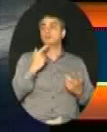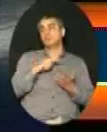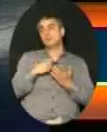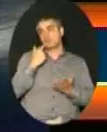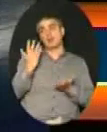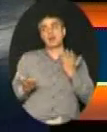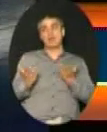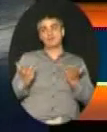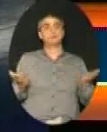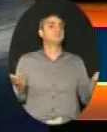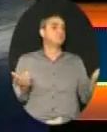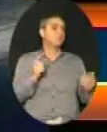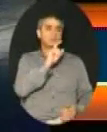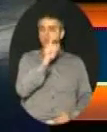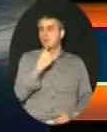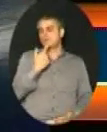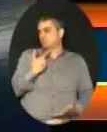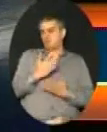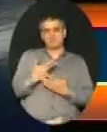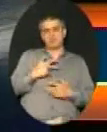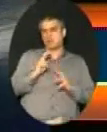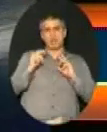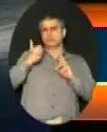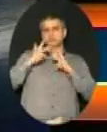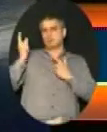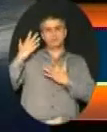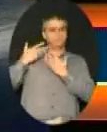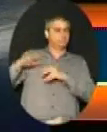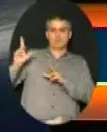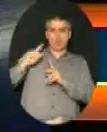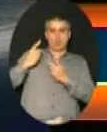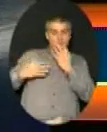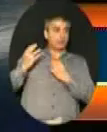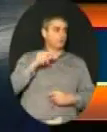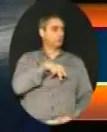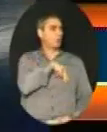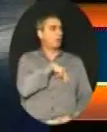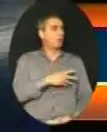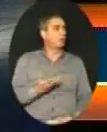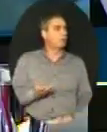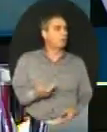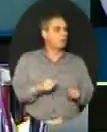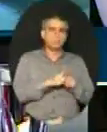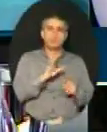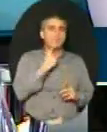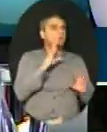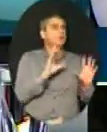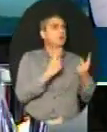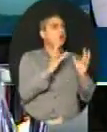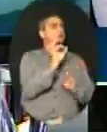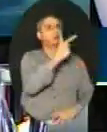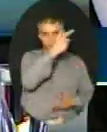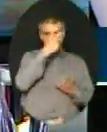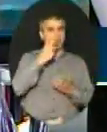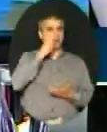אמרתי להבדיל, אבל אולי אומר לעצמו, אני כבר לא איש ציבור, יעזבו אותי בשקט, לא יתעסקו איתי. אבל יש לו אחריות, שמה, כמו שמישהו אמר, מה קורה עם שס? הלך